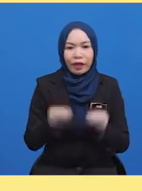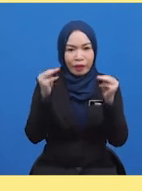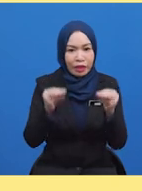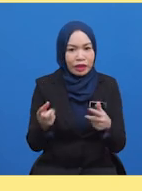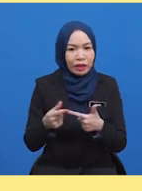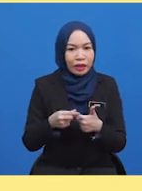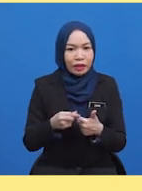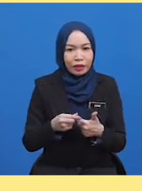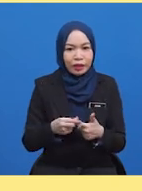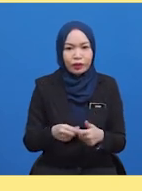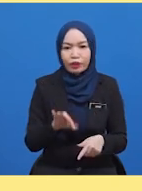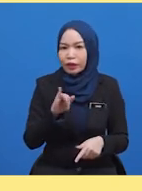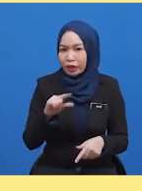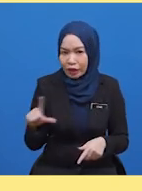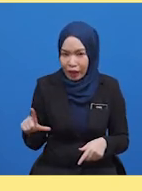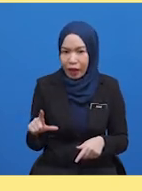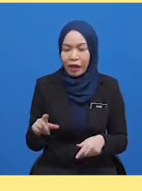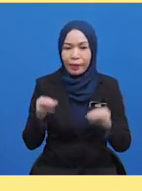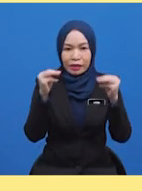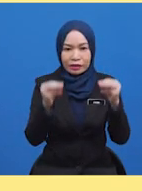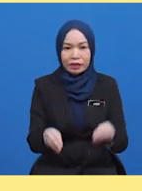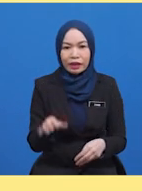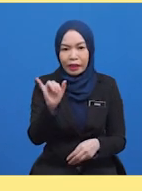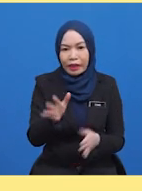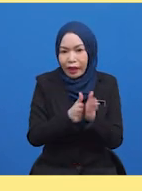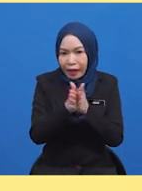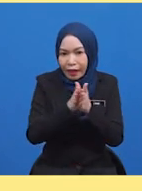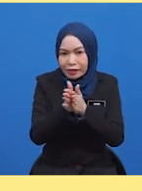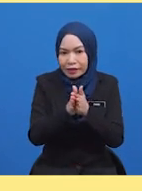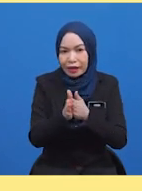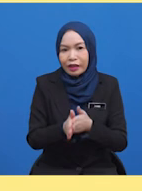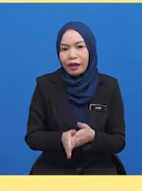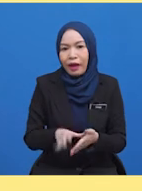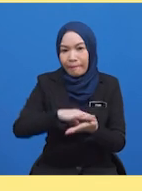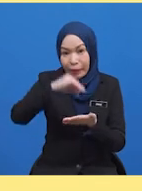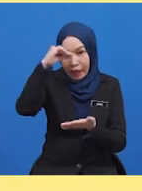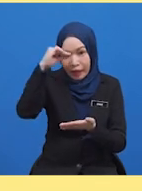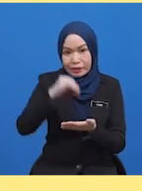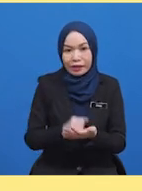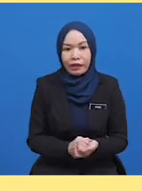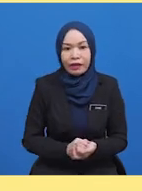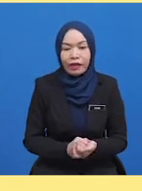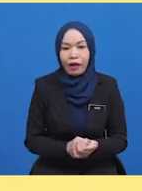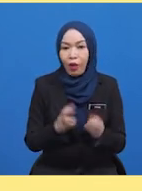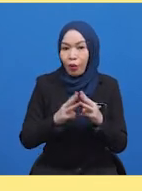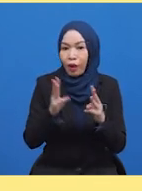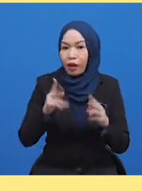yang kedua dalam cerpen ini ialah masyarakat yang Rajin menimba ilmu pengetahuan